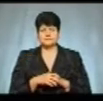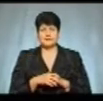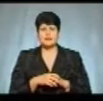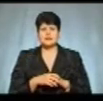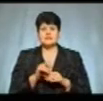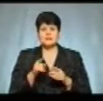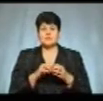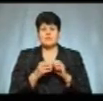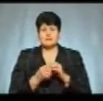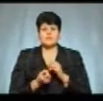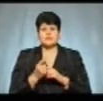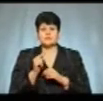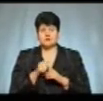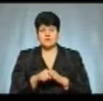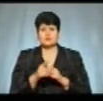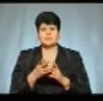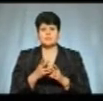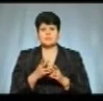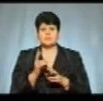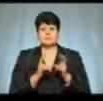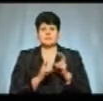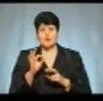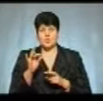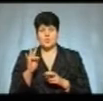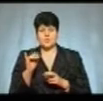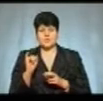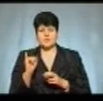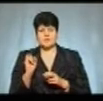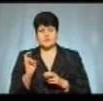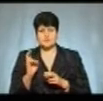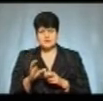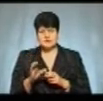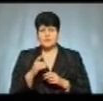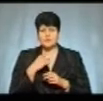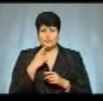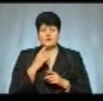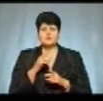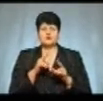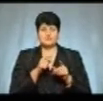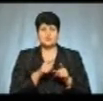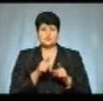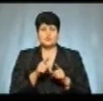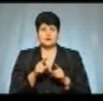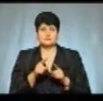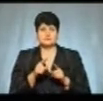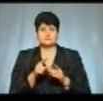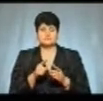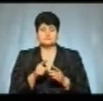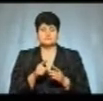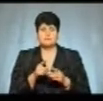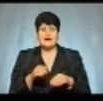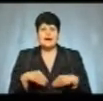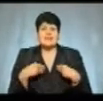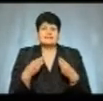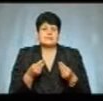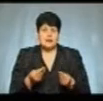коли приватне підприємство «Онікс», яке подає себе правонаступником колишнього колоспу Поділля,